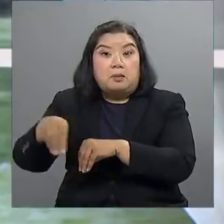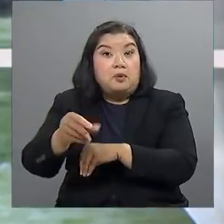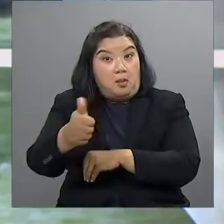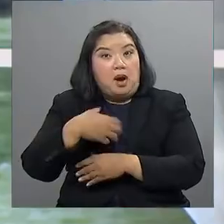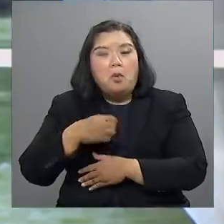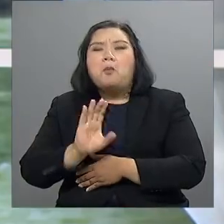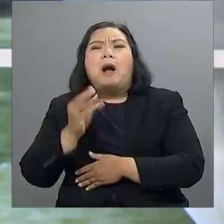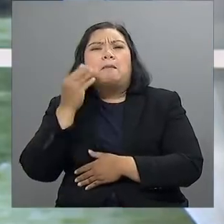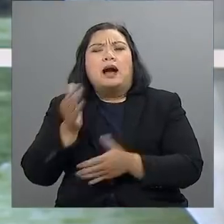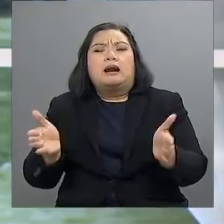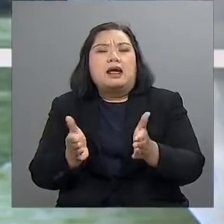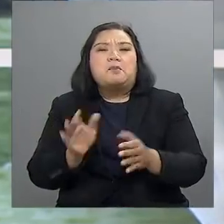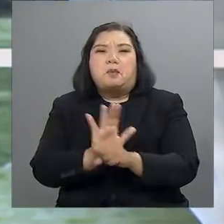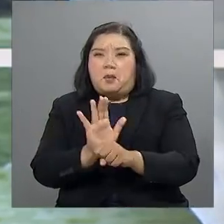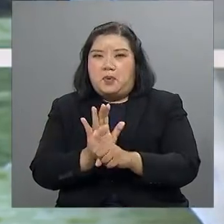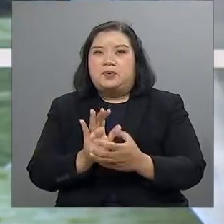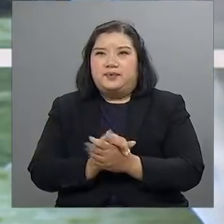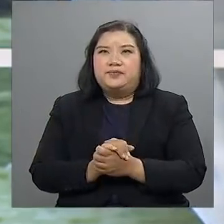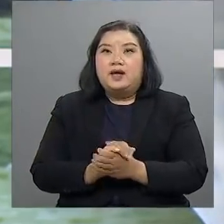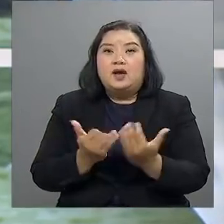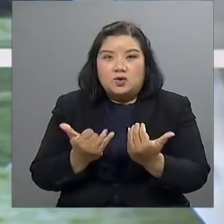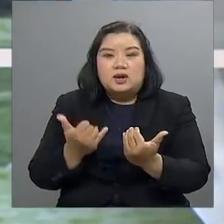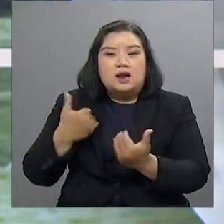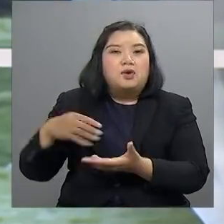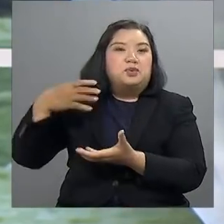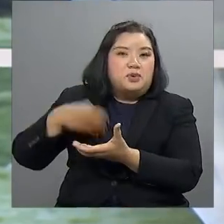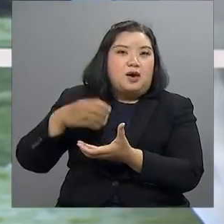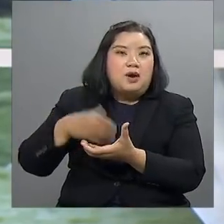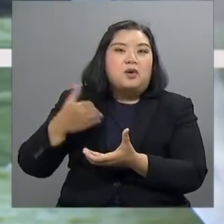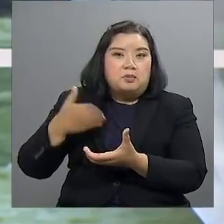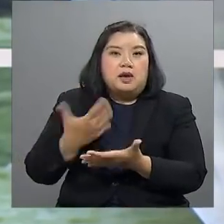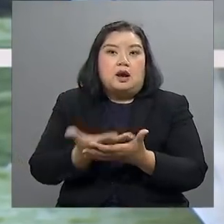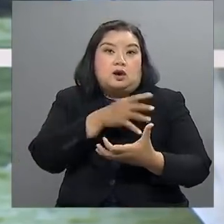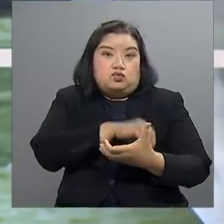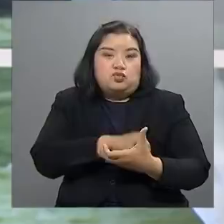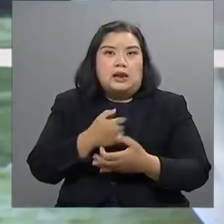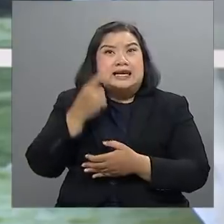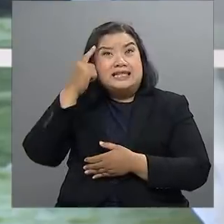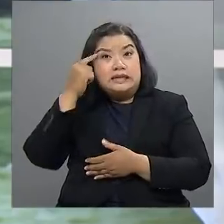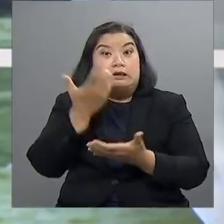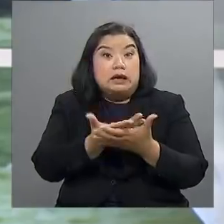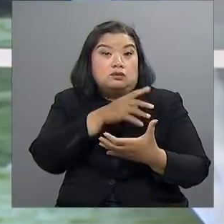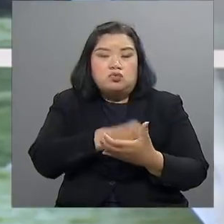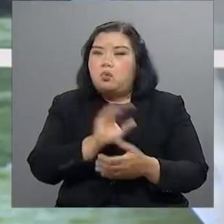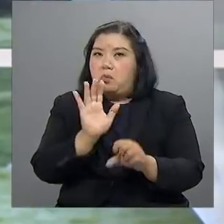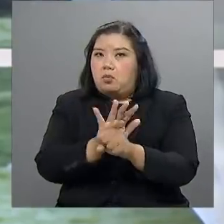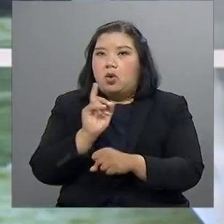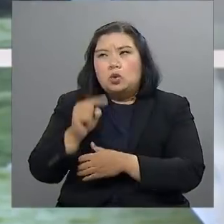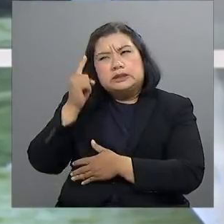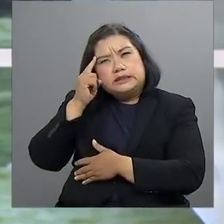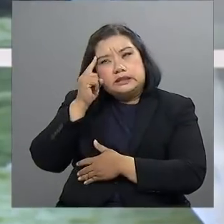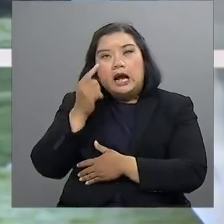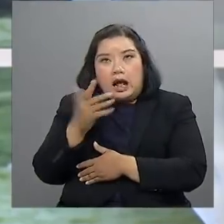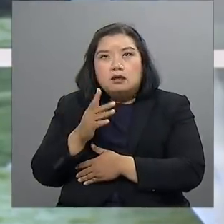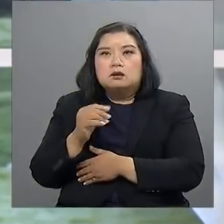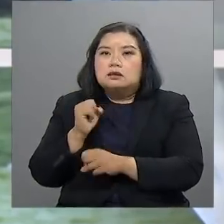ใดๆก็แล้วแต่เวลาเรานำเสนอนะคะในเรื่องของตัวเลขรายได้อย่าโฟกัสแค่ตัวเลขรายได้นะคะมองถึงวิธีความน่าจะเป็น